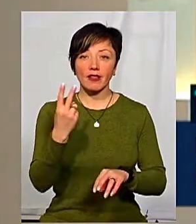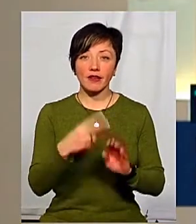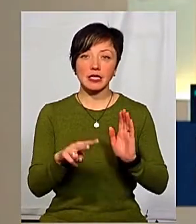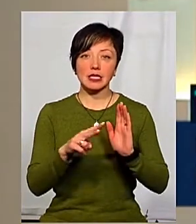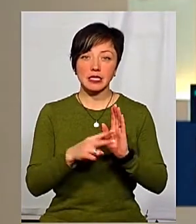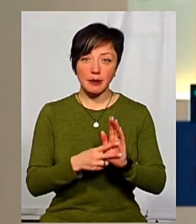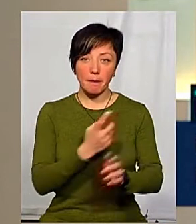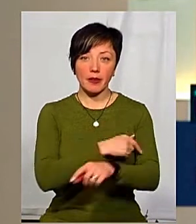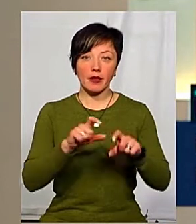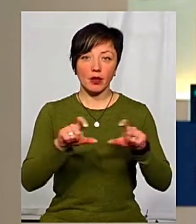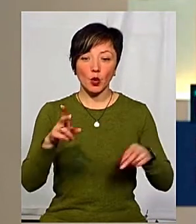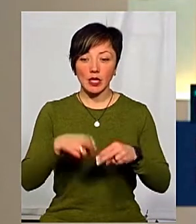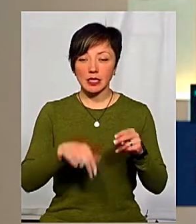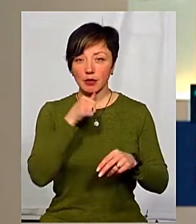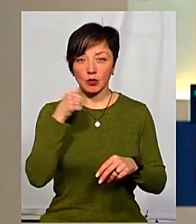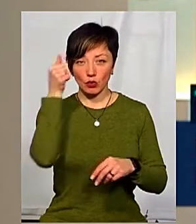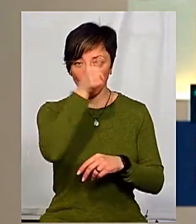здати їх до кінця минулого року.